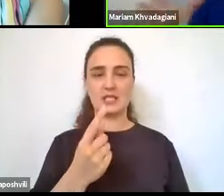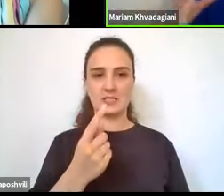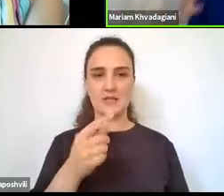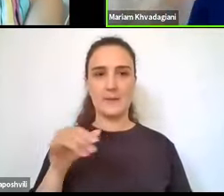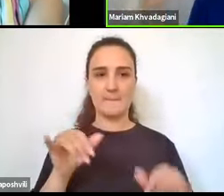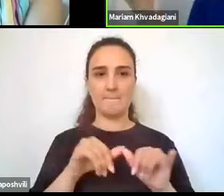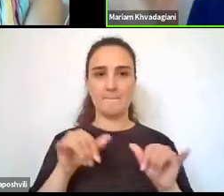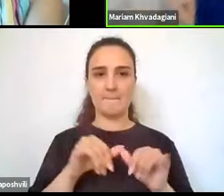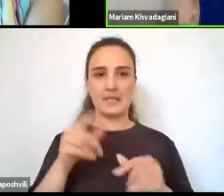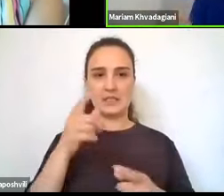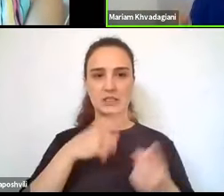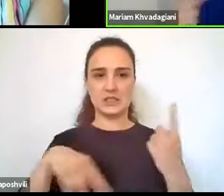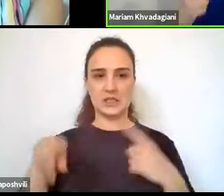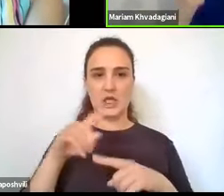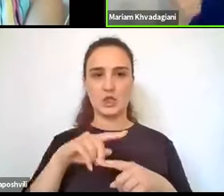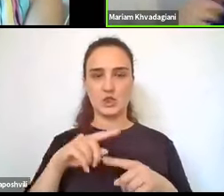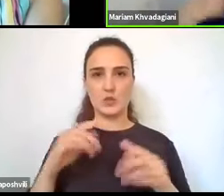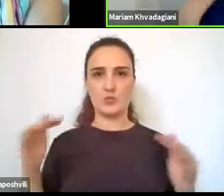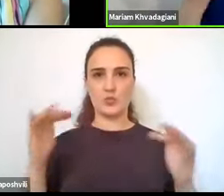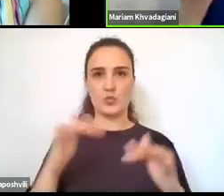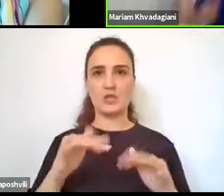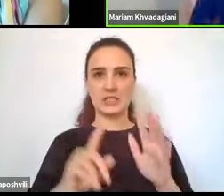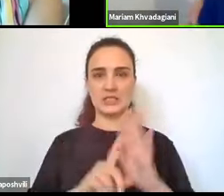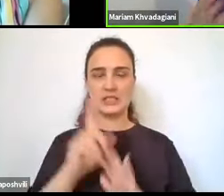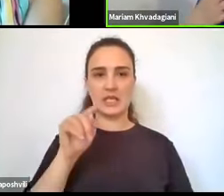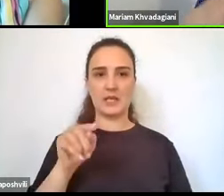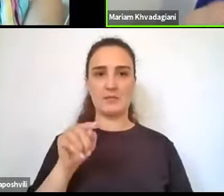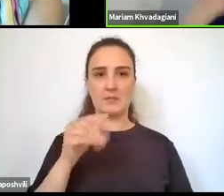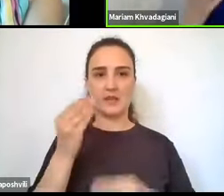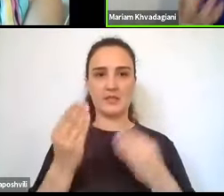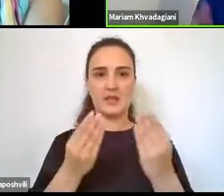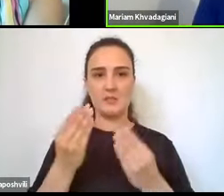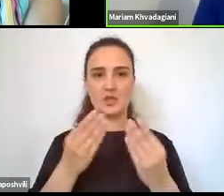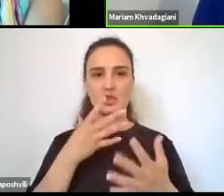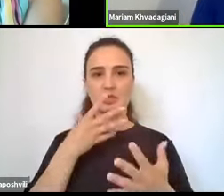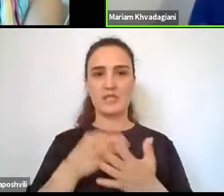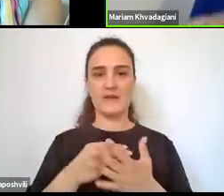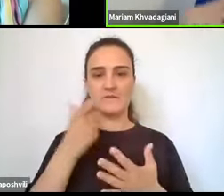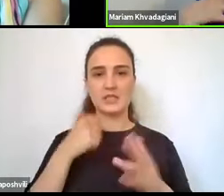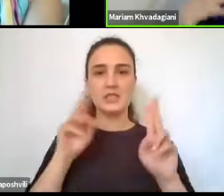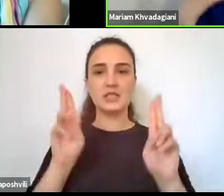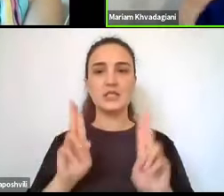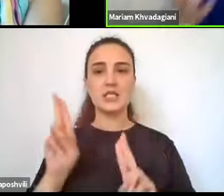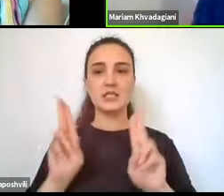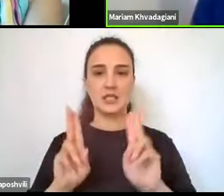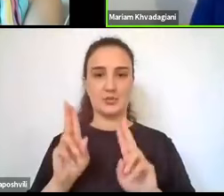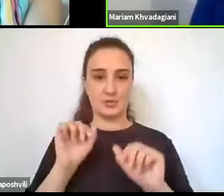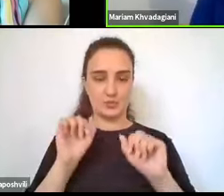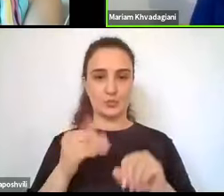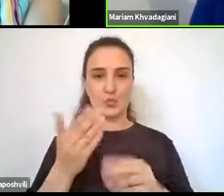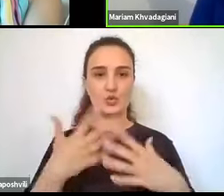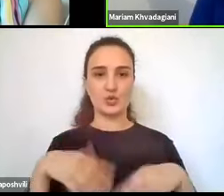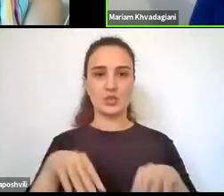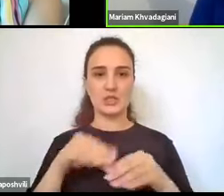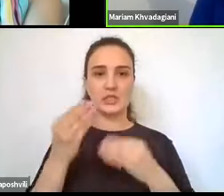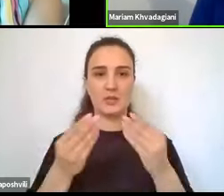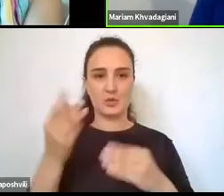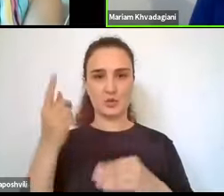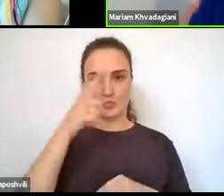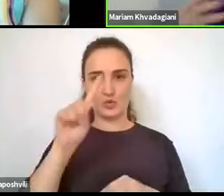გარშემო იკრებს თავს და იწება თამაში თავისი წესები შეგიძლიათ თქვენი ოჯახის თამაში